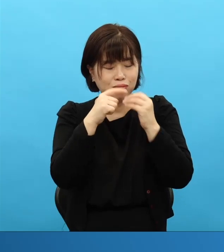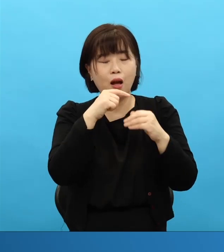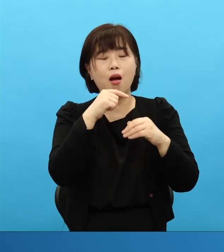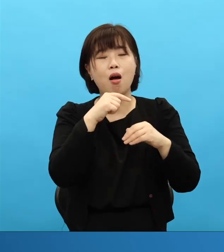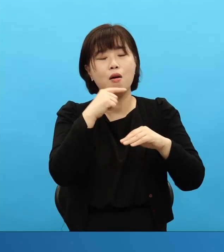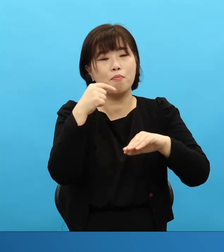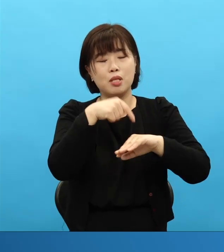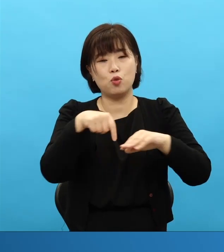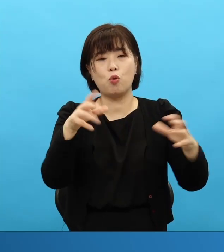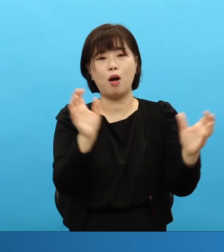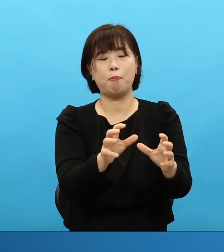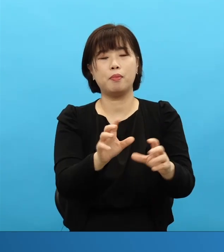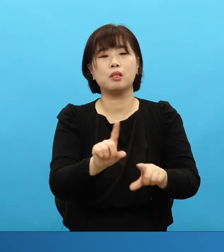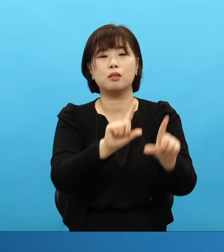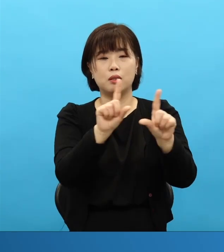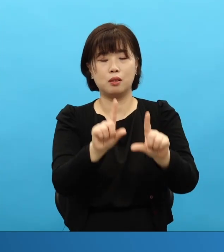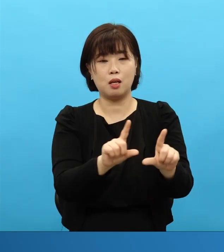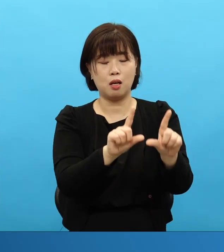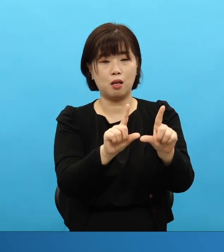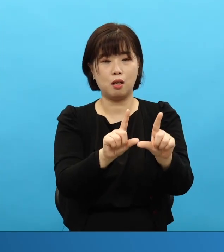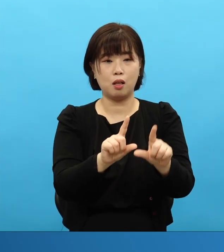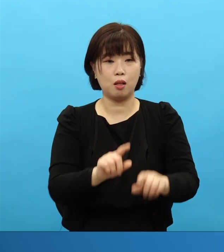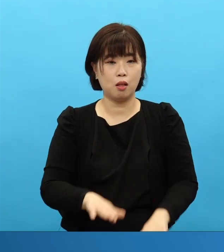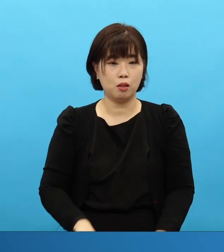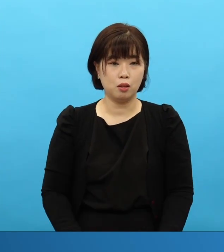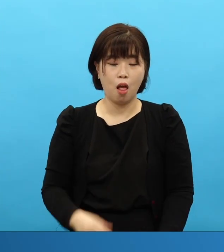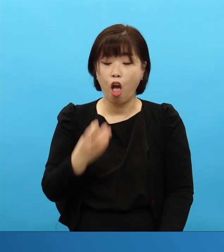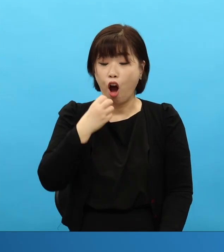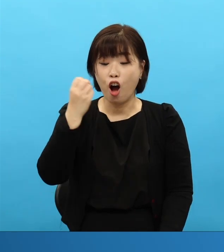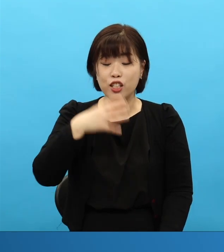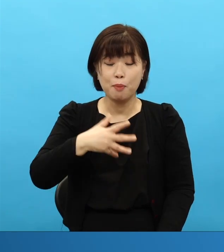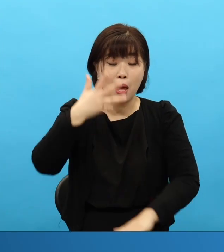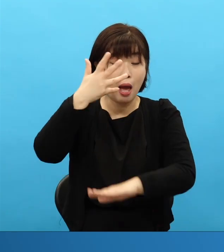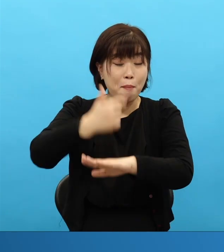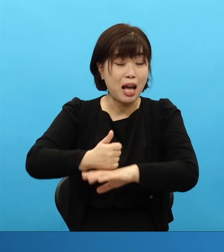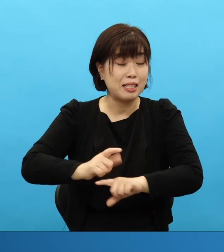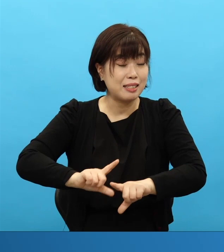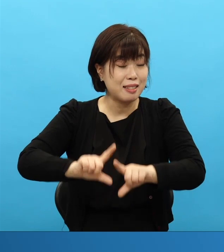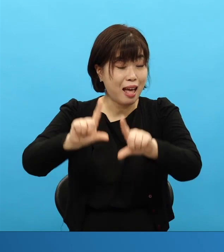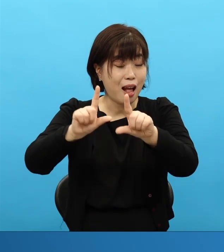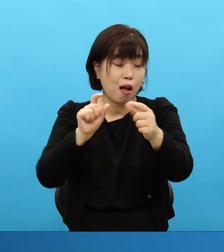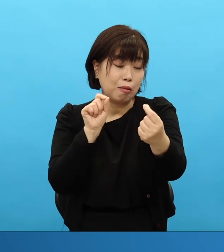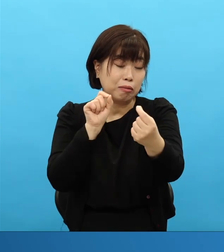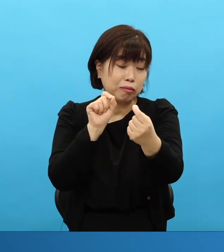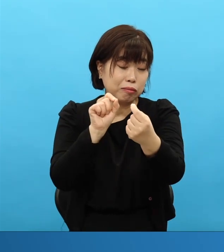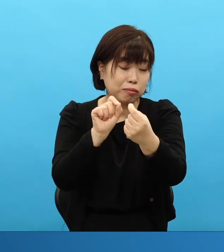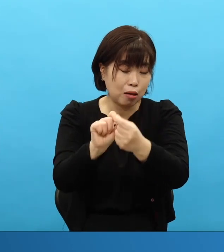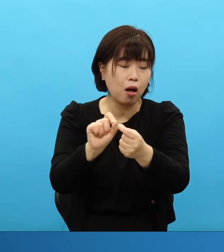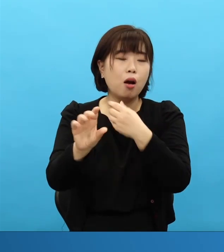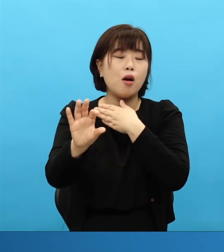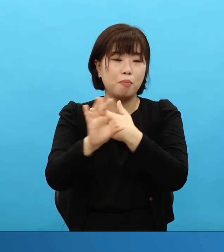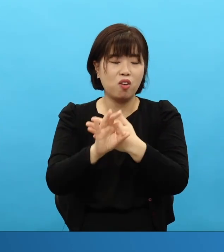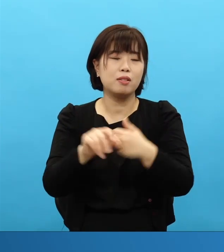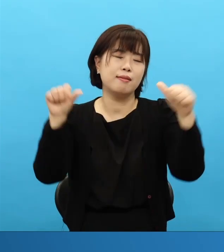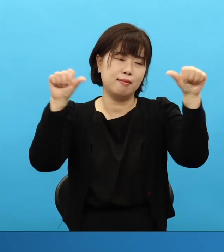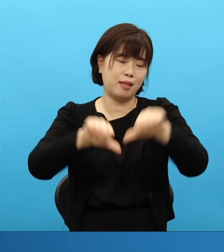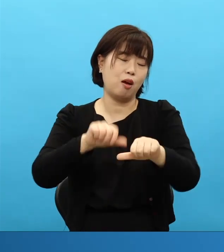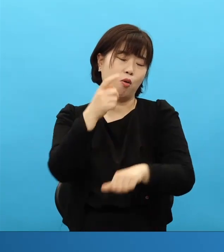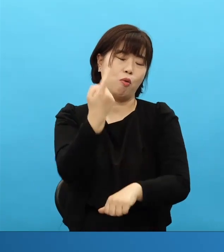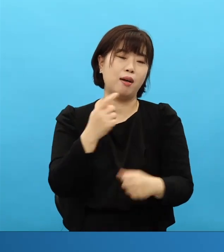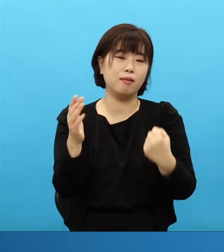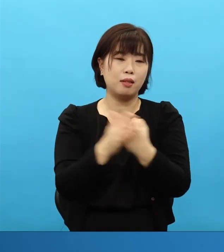시대는 재앙 시대라 세계복음화 일어나야 됩니다. 末世时代是灾殃时代，所以要兴起世界文化。